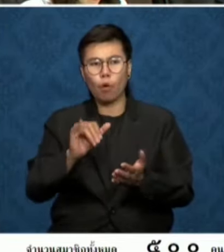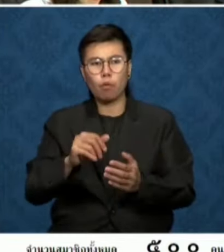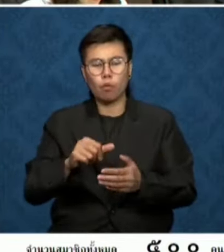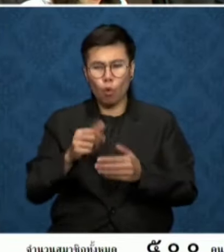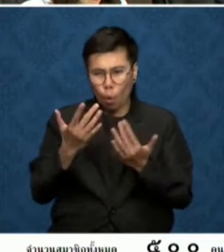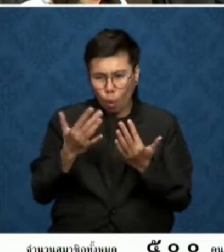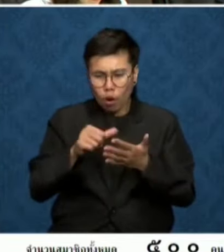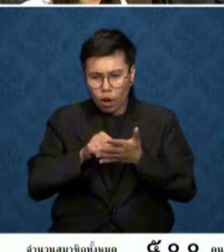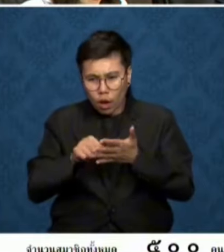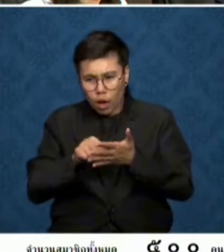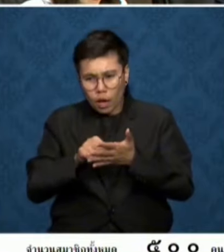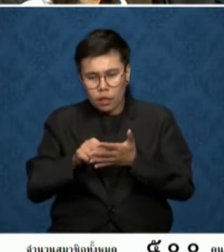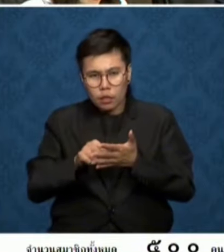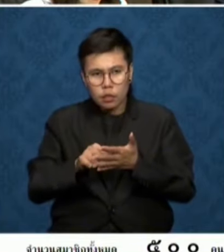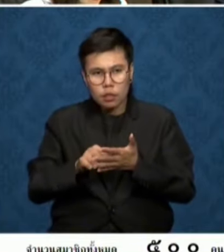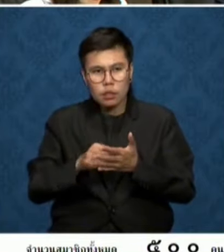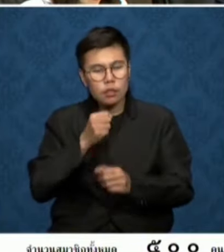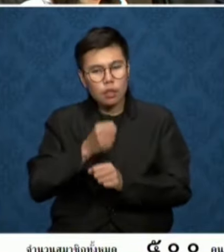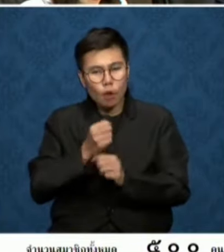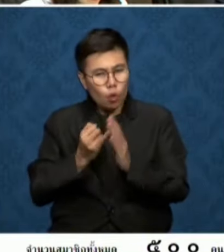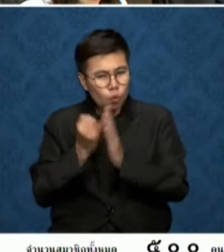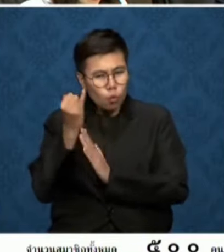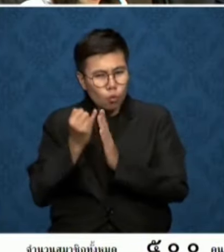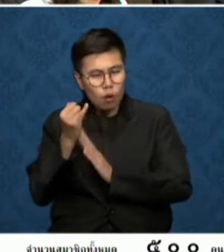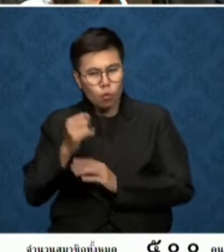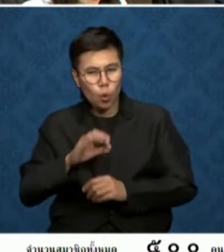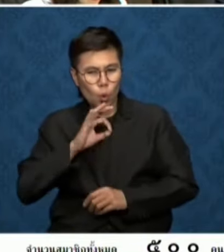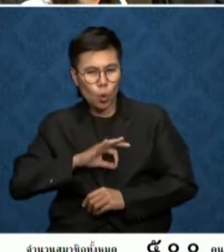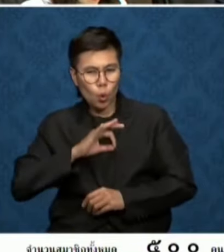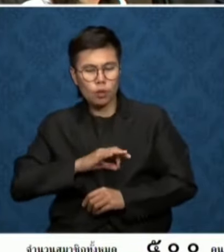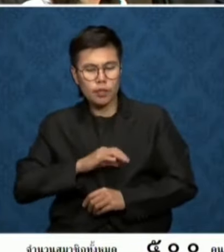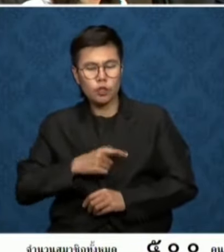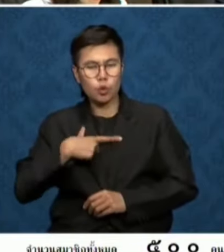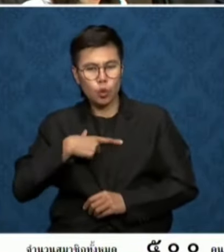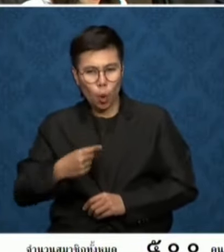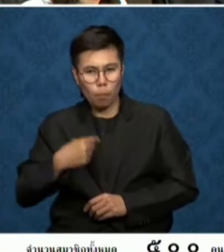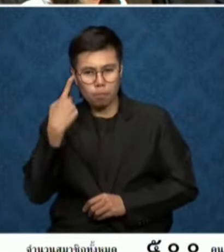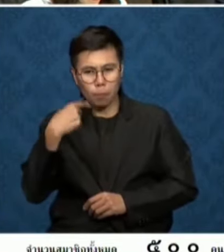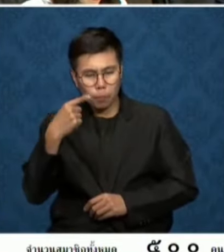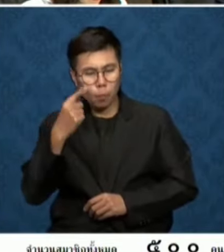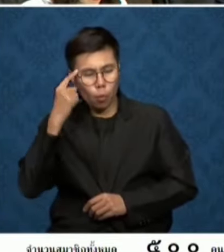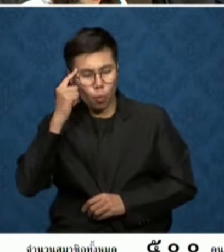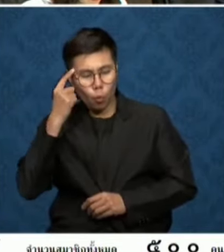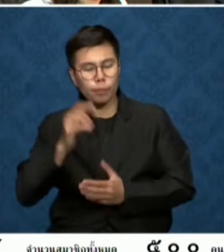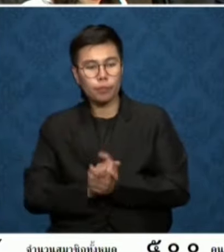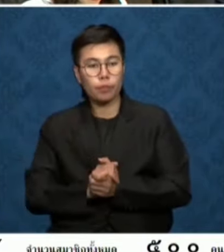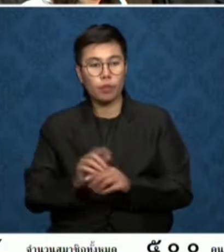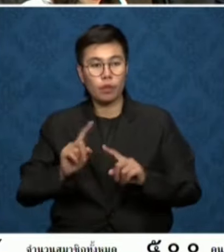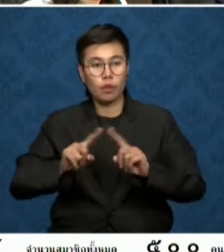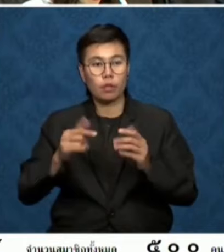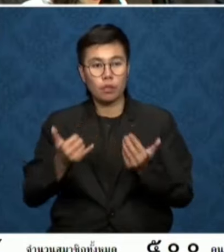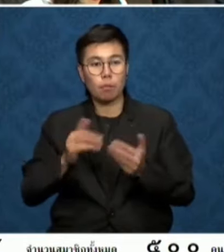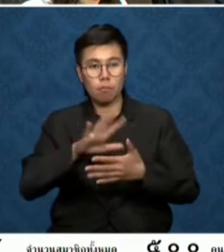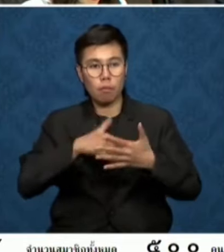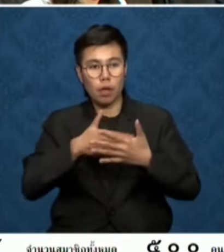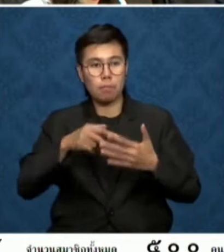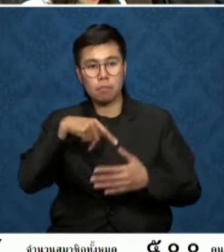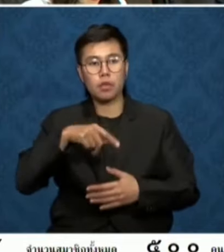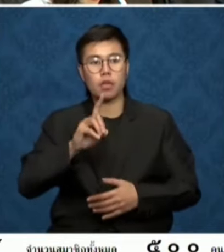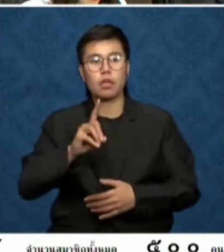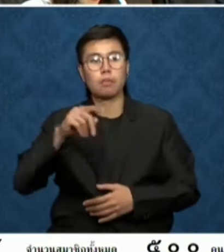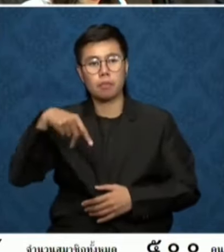แก้ไขเพื่อให้ถูกใจใครหรือเปล่านะคะท่านประธานแต่อย่างไรก็ตามค่ะในระหว่างที่เรายังไม่มีแผน PDP